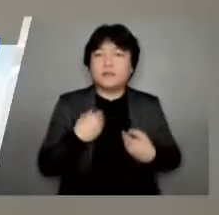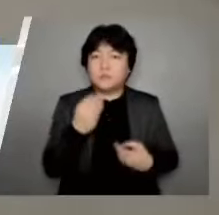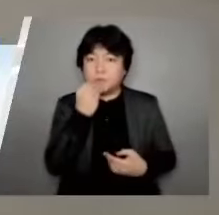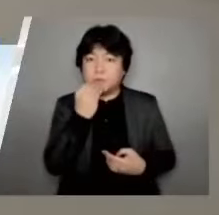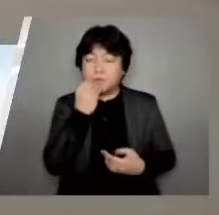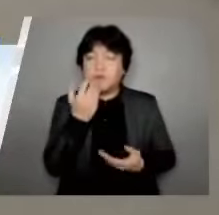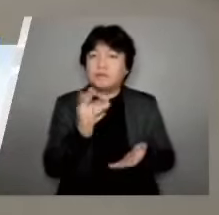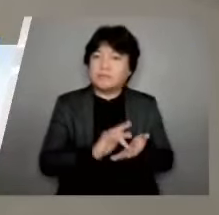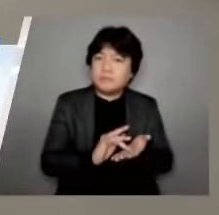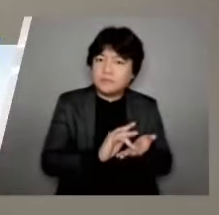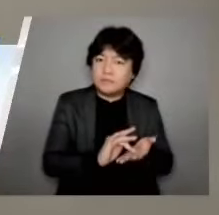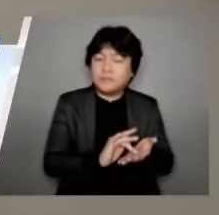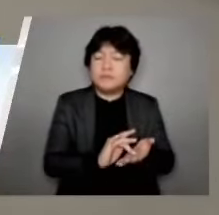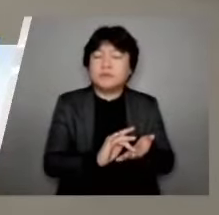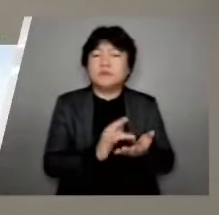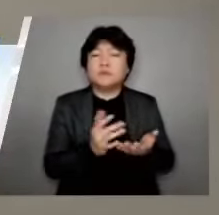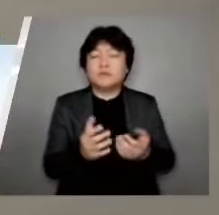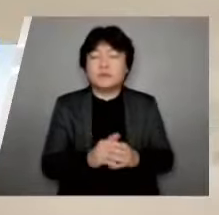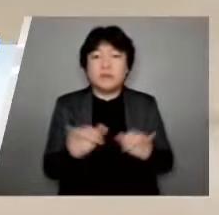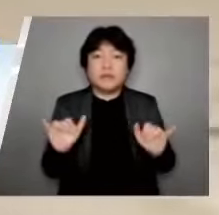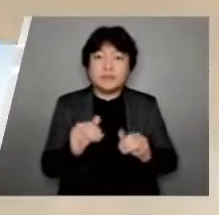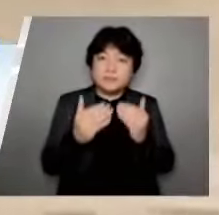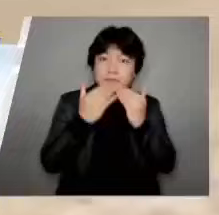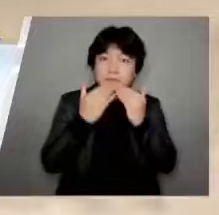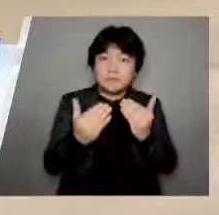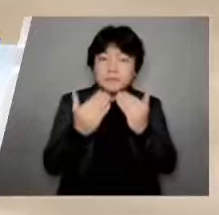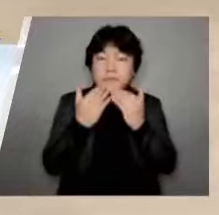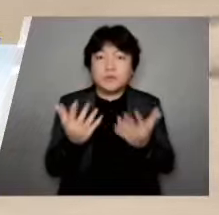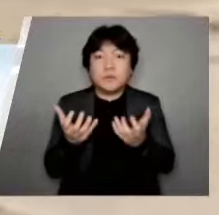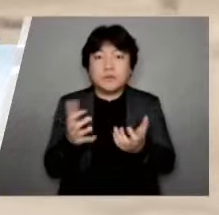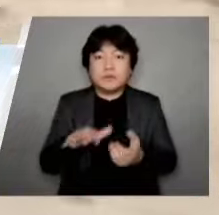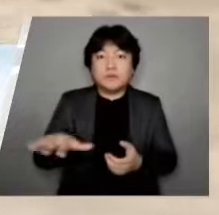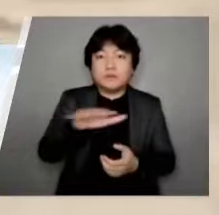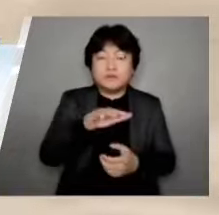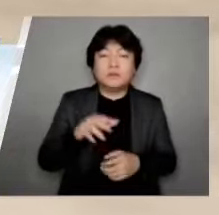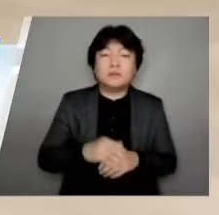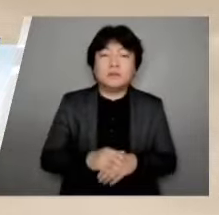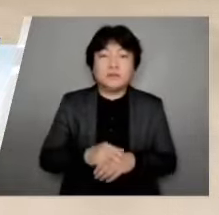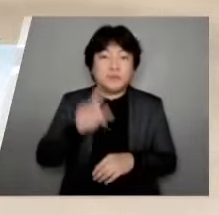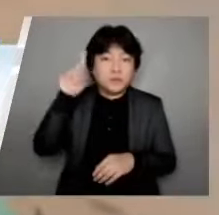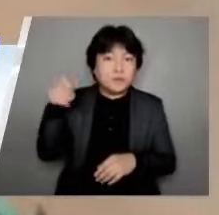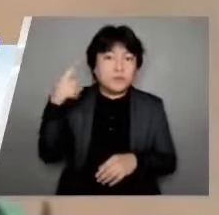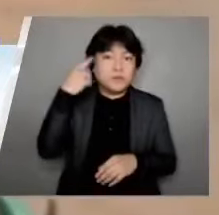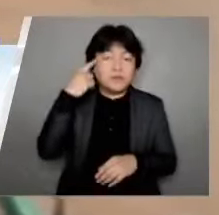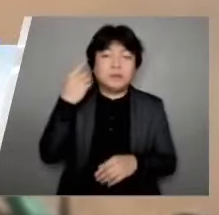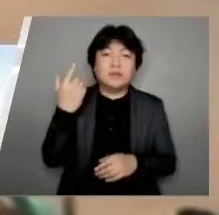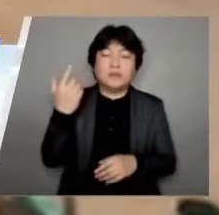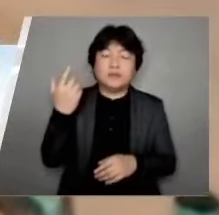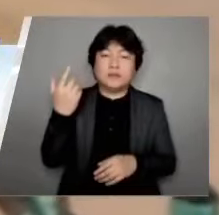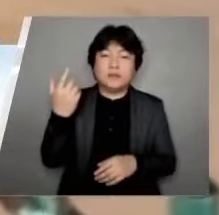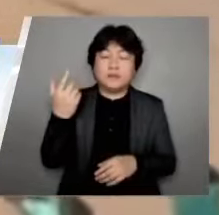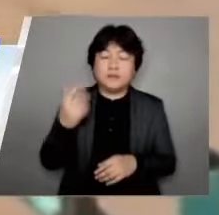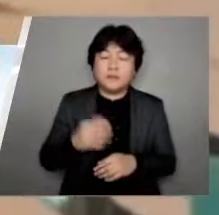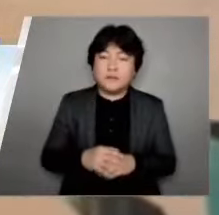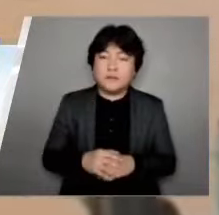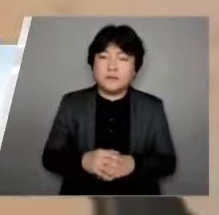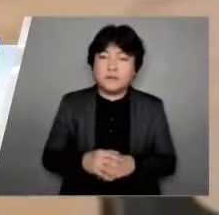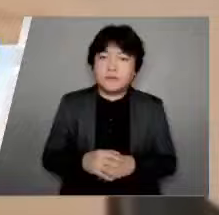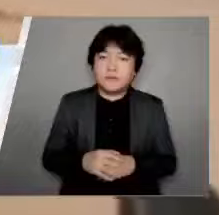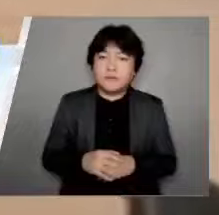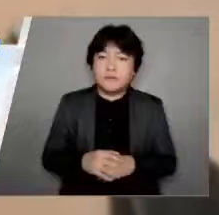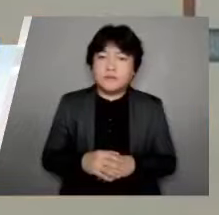gamot, at gusto ko rin magpasalamat sa national government na nagtumawag sa ating